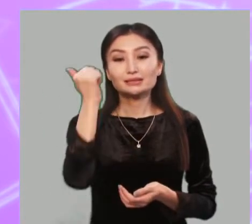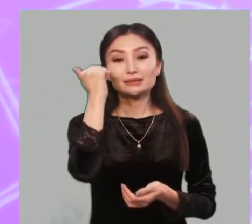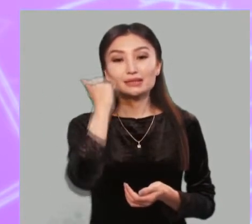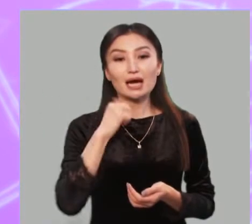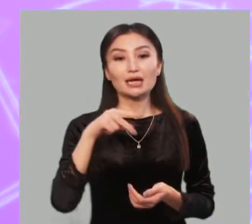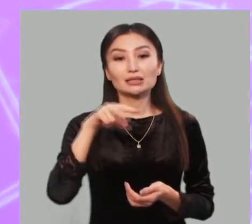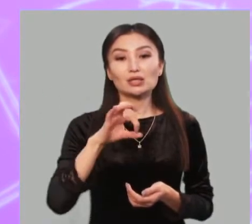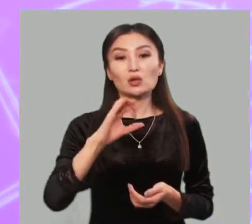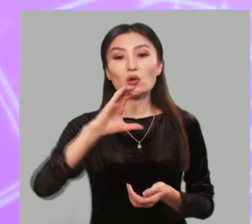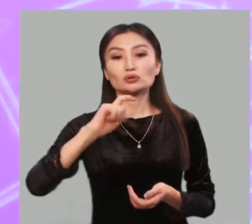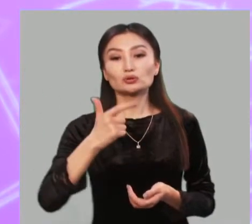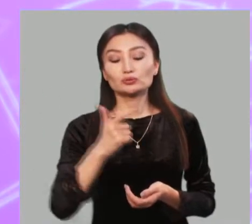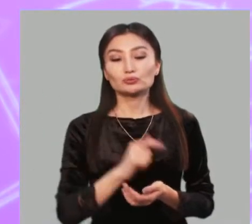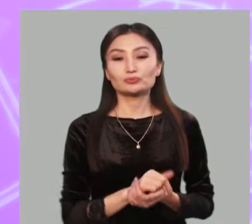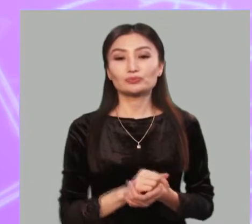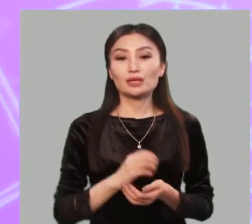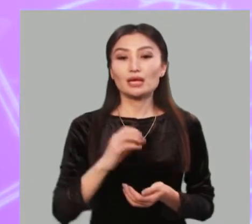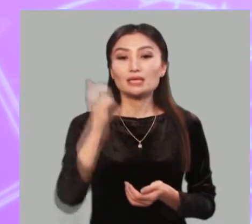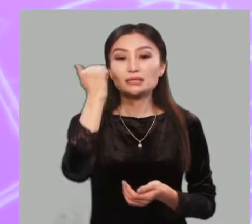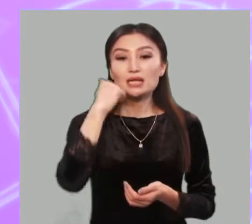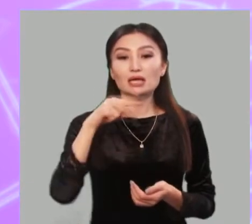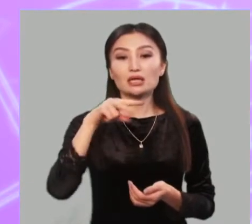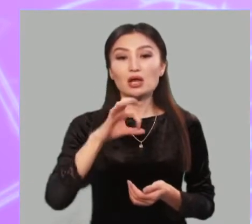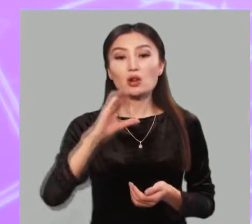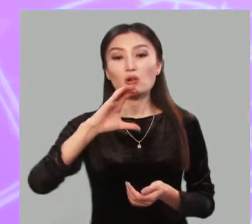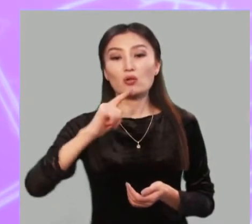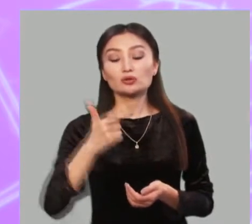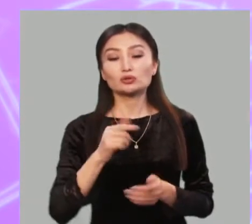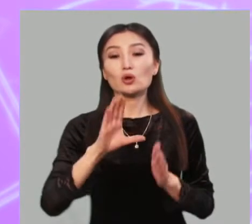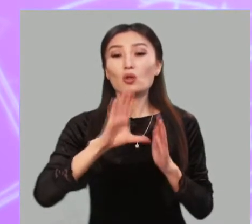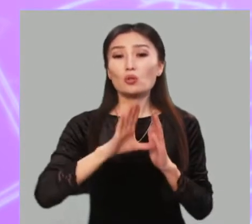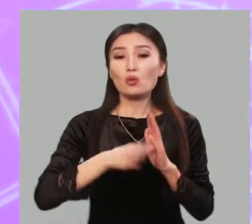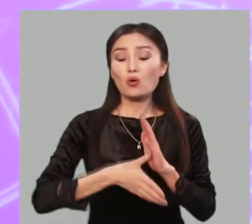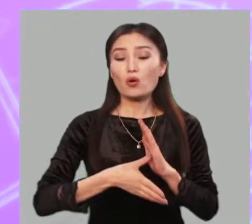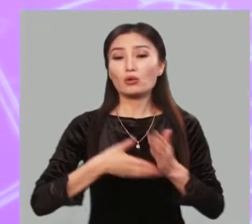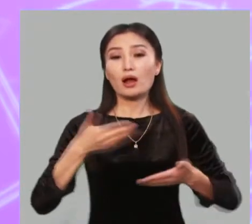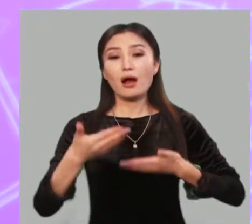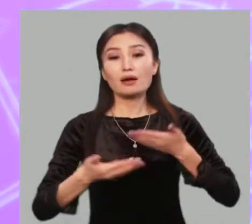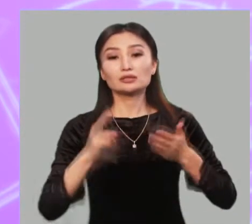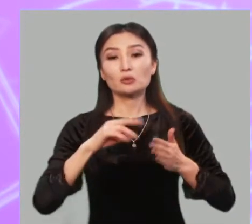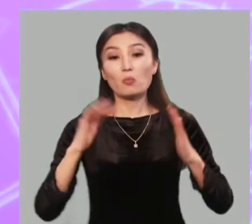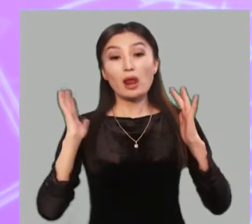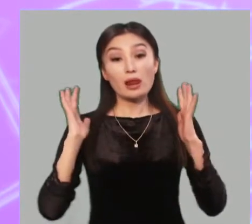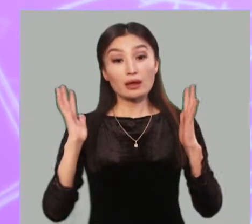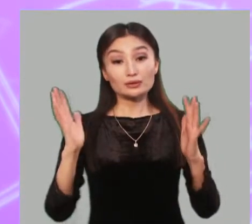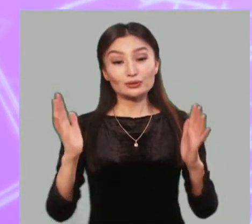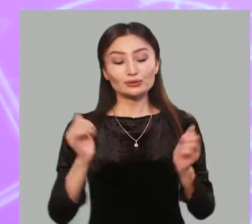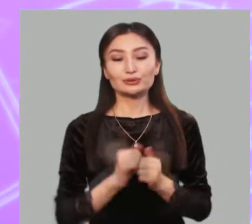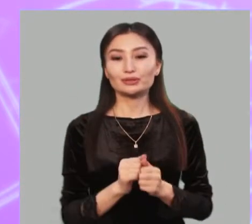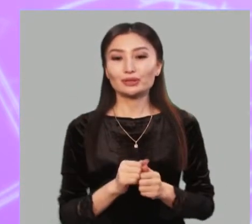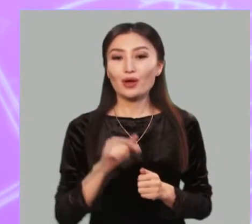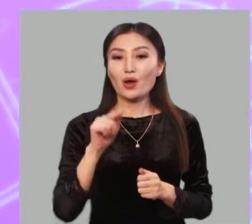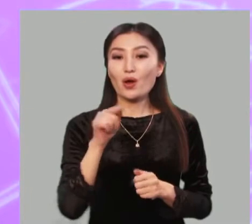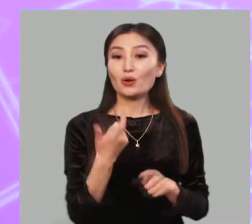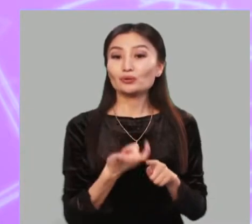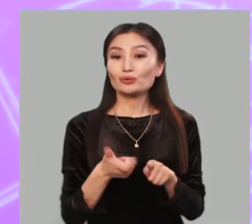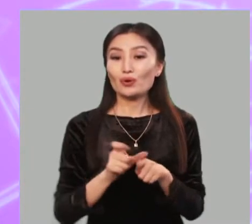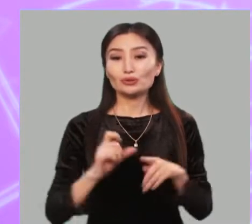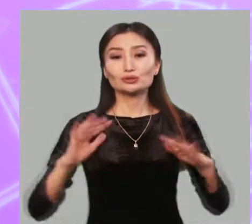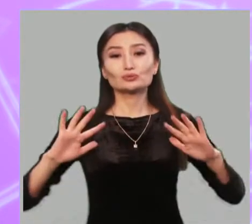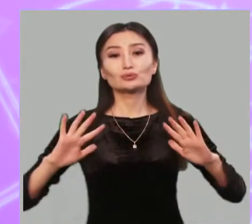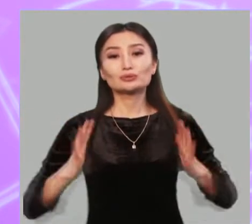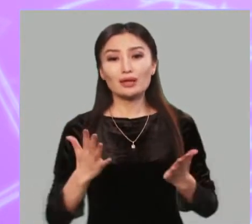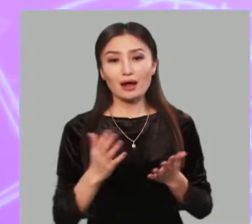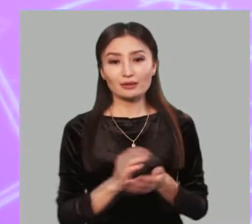Старый лось. Старый лось долго ходил по лесу. Он очень